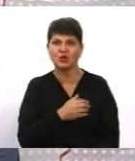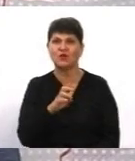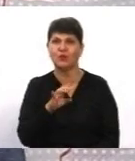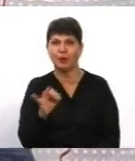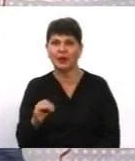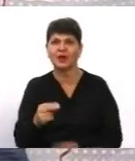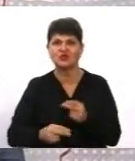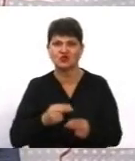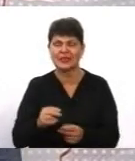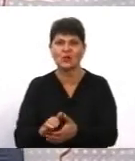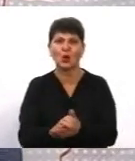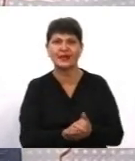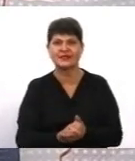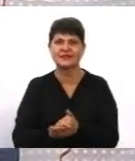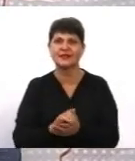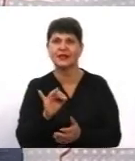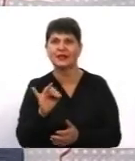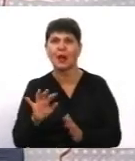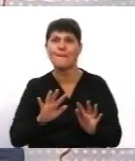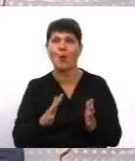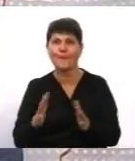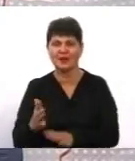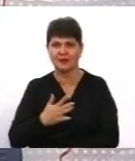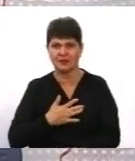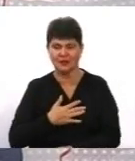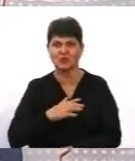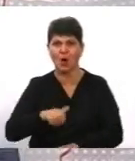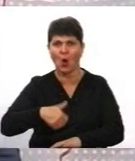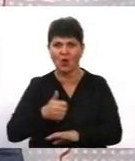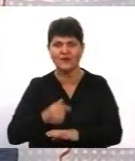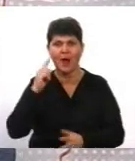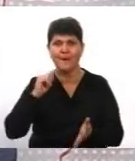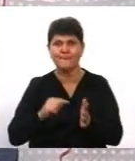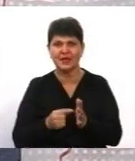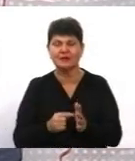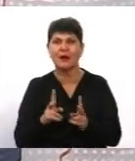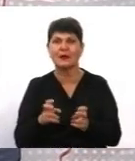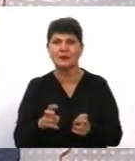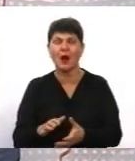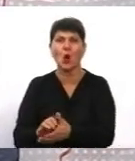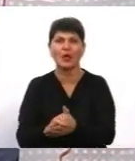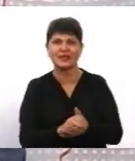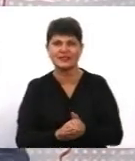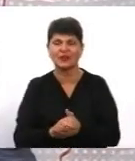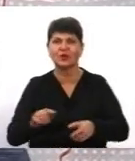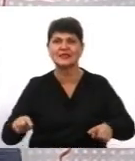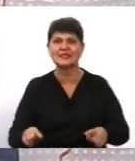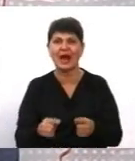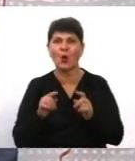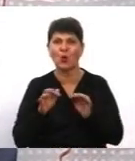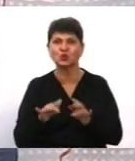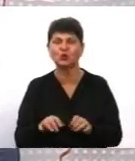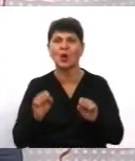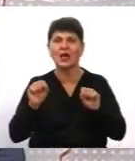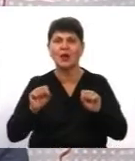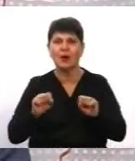через організаційні моменти, бо наша головна мета, як соорганізаторів заходу, було створити якомога